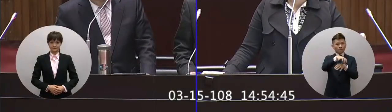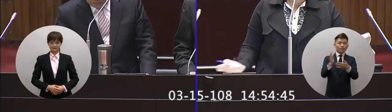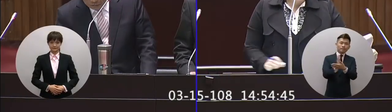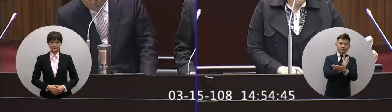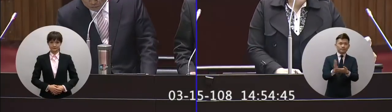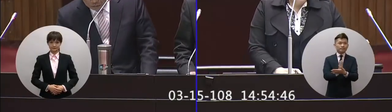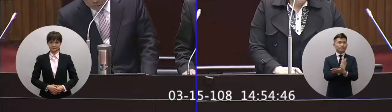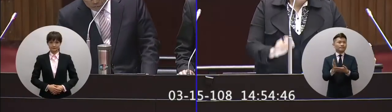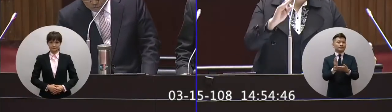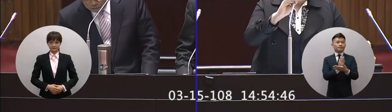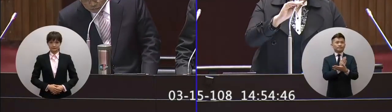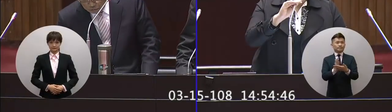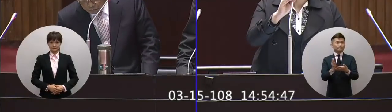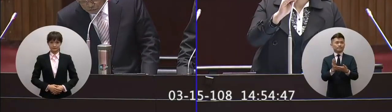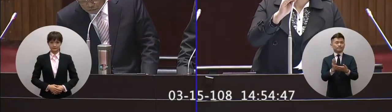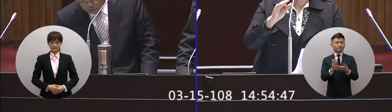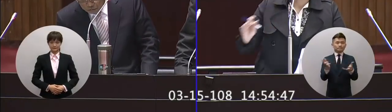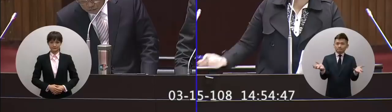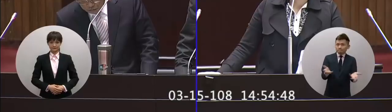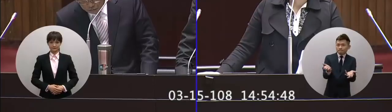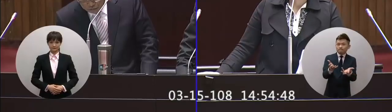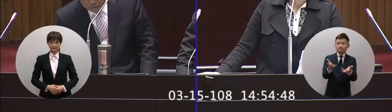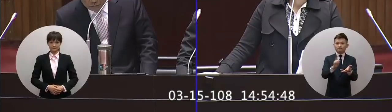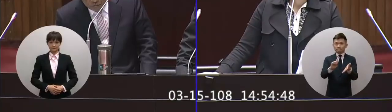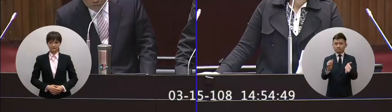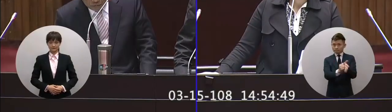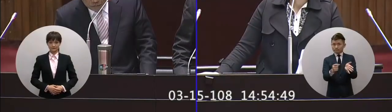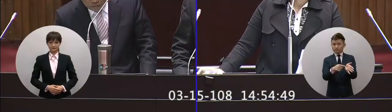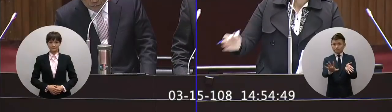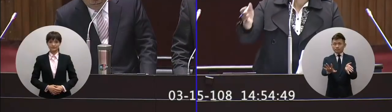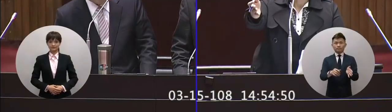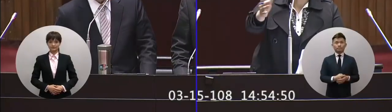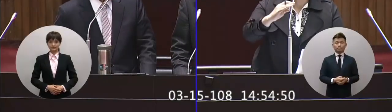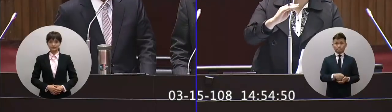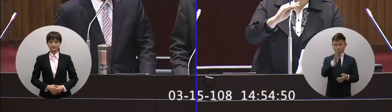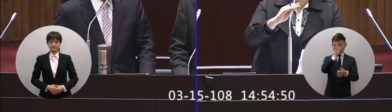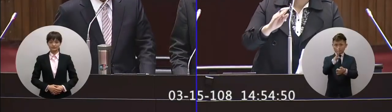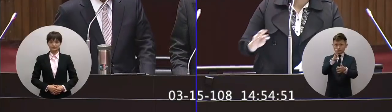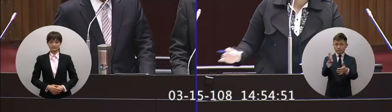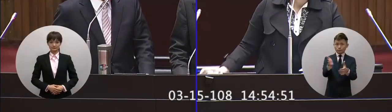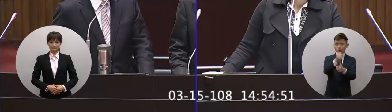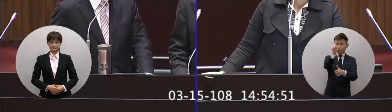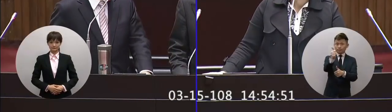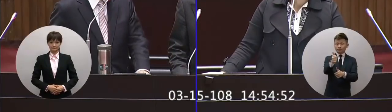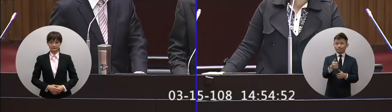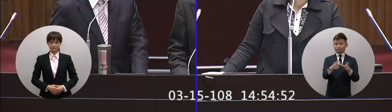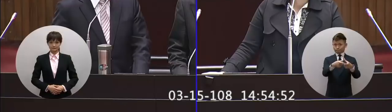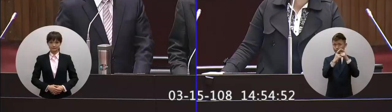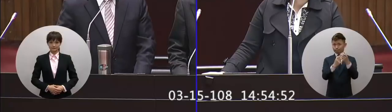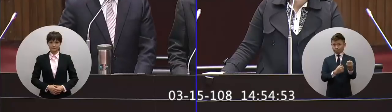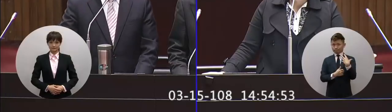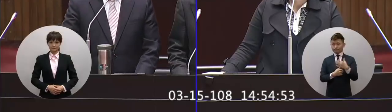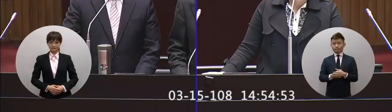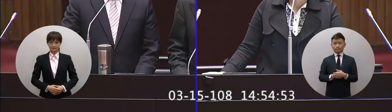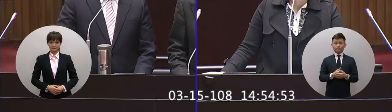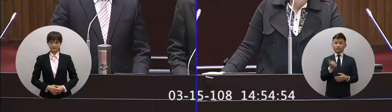评的这样的一个开发的行为。那请问一下署长，有关于就